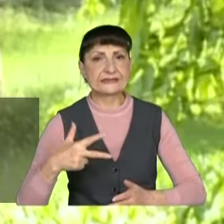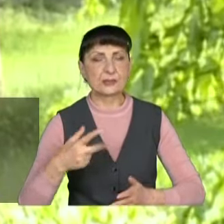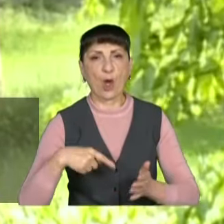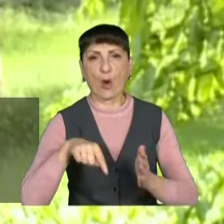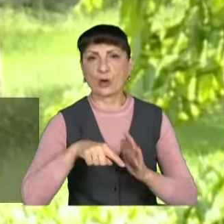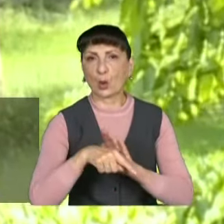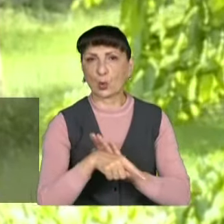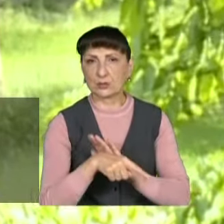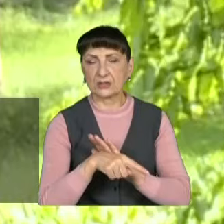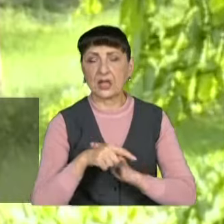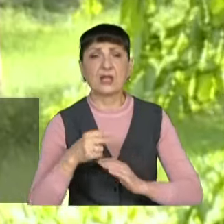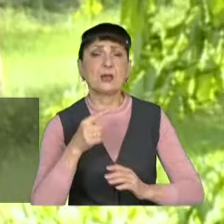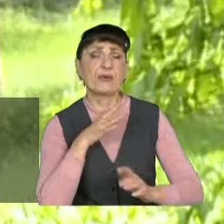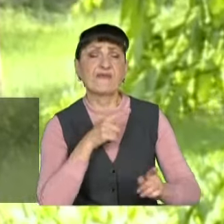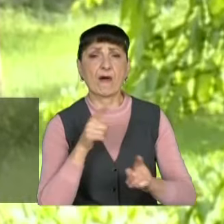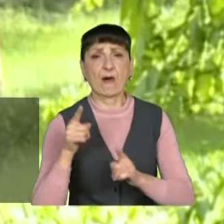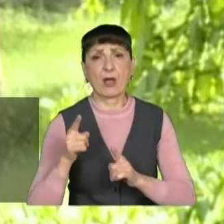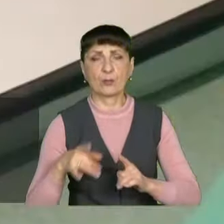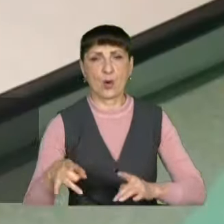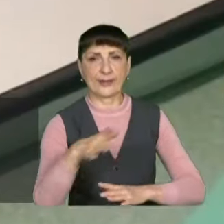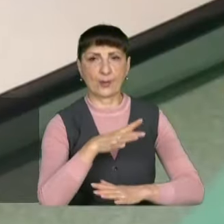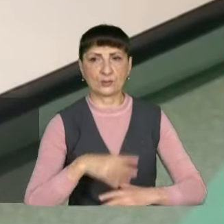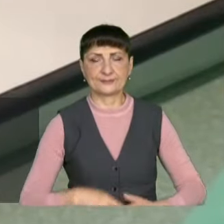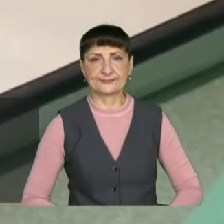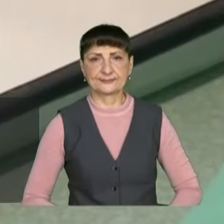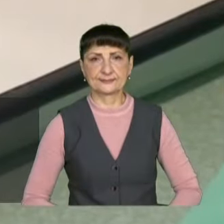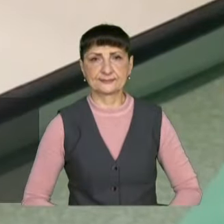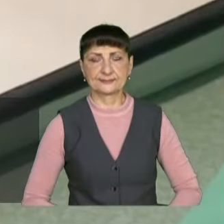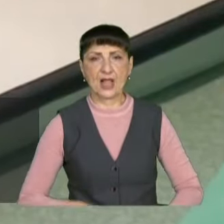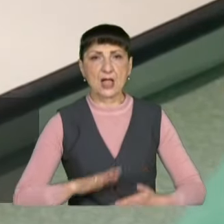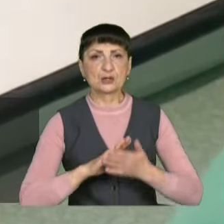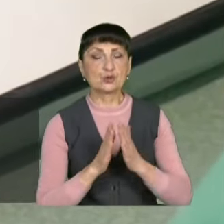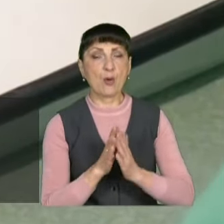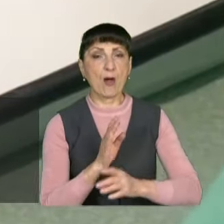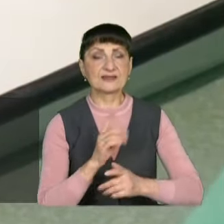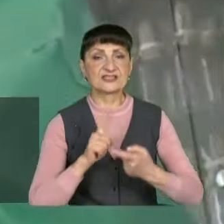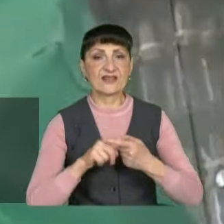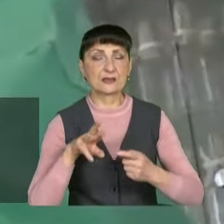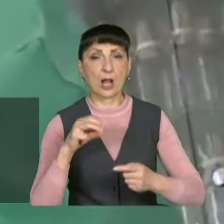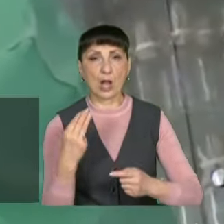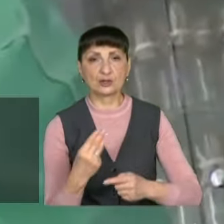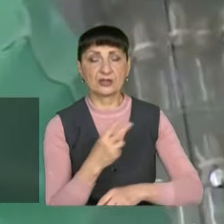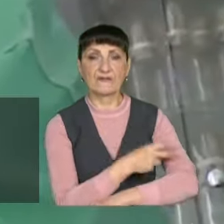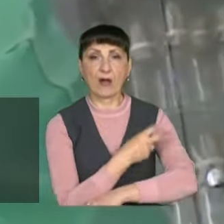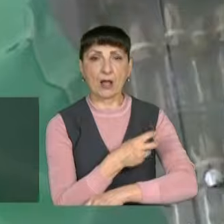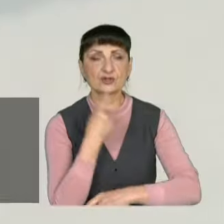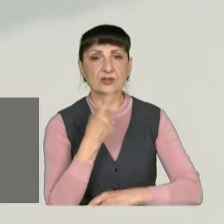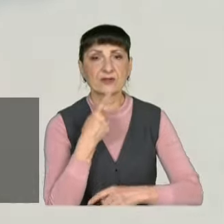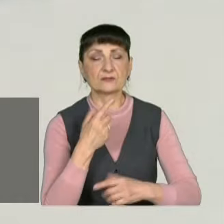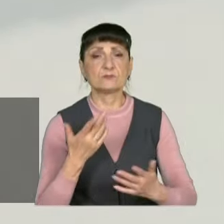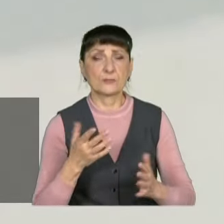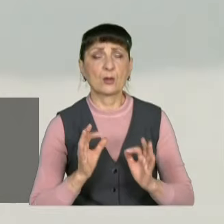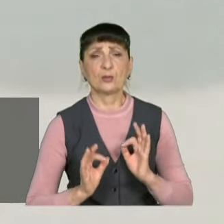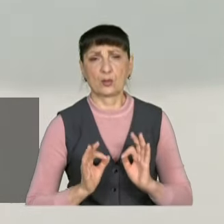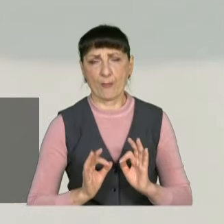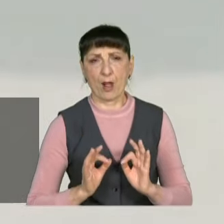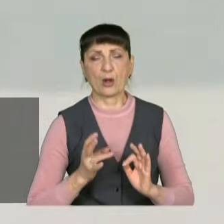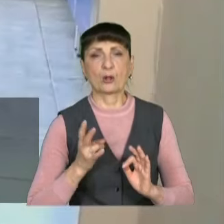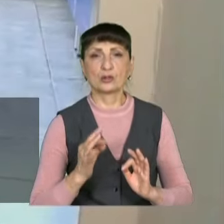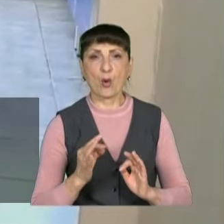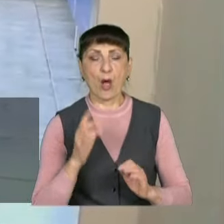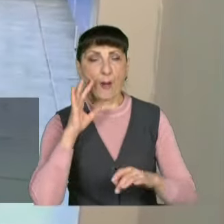Рудном. Единичные случаи по регионам. Эпидемиологическую ситуацию в регионе санэпидемиологи называют благополучной. Однако